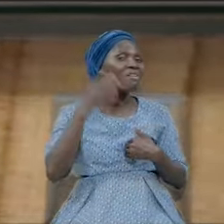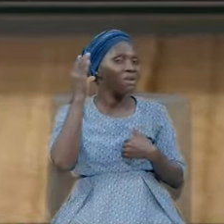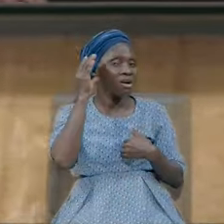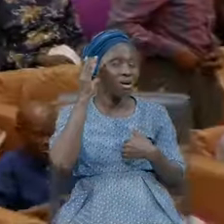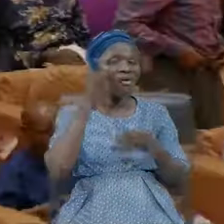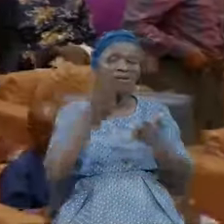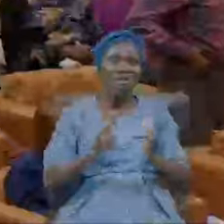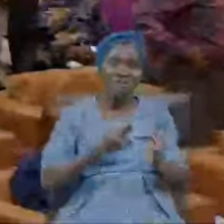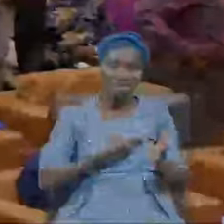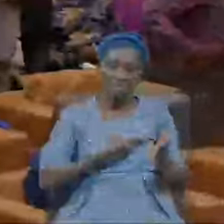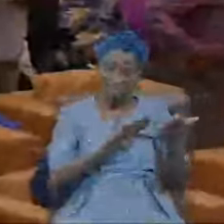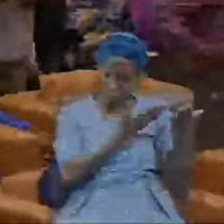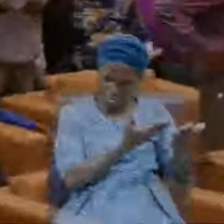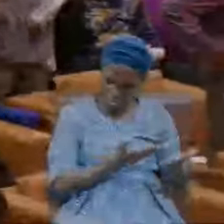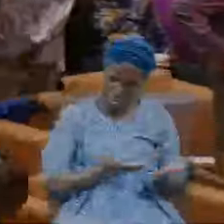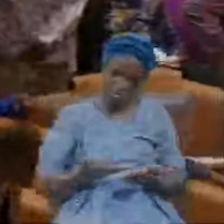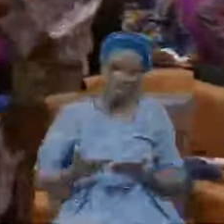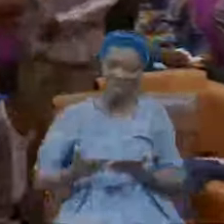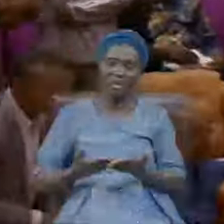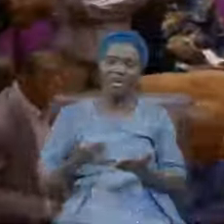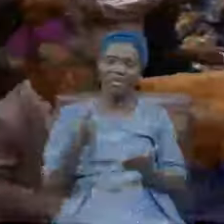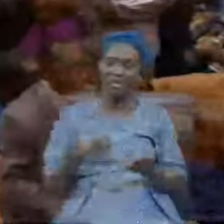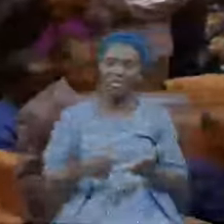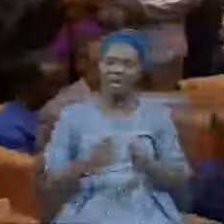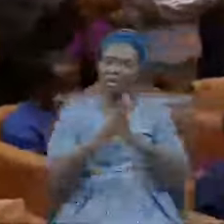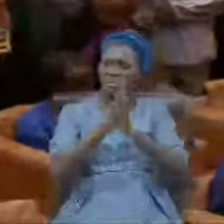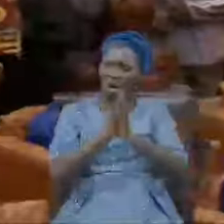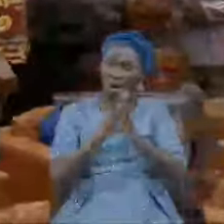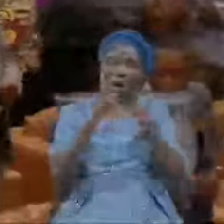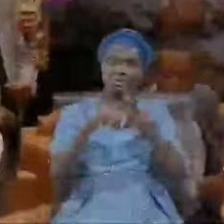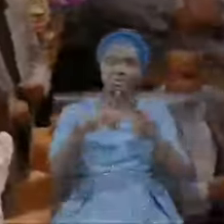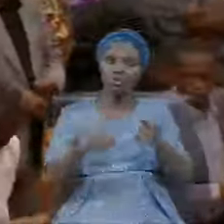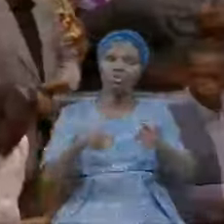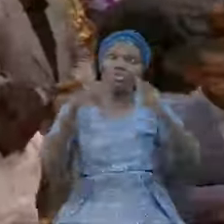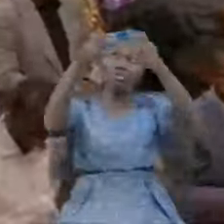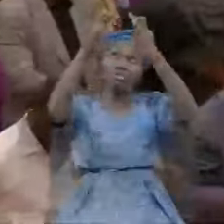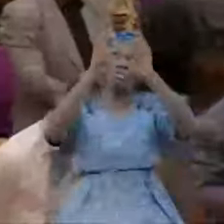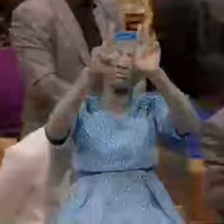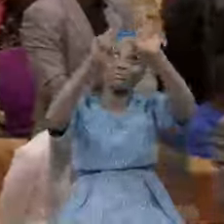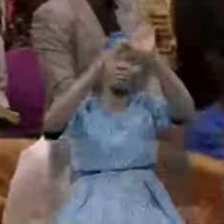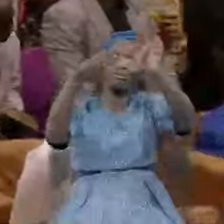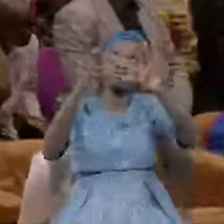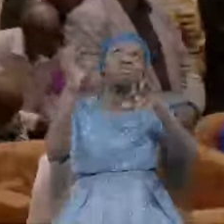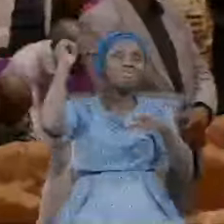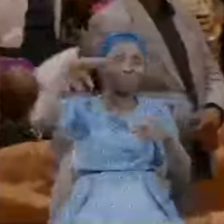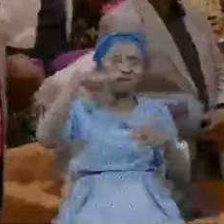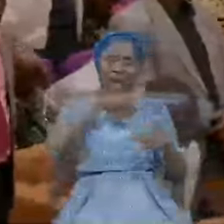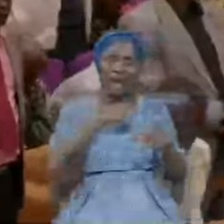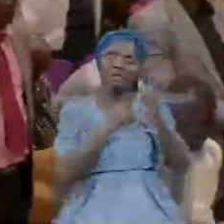Alors, amenons cela au trône de la grâce. Que le Seigneur nous accorde la